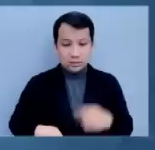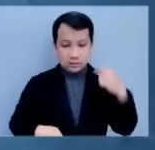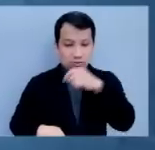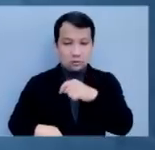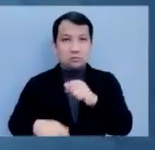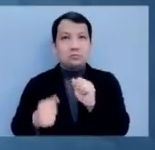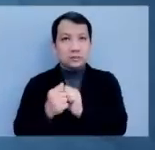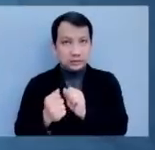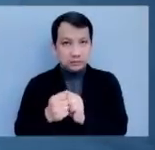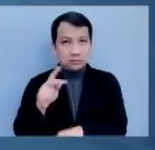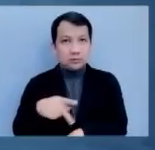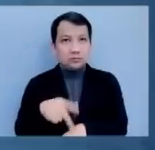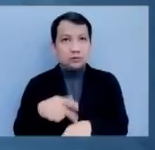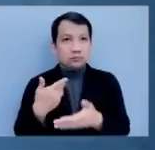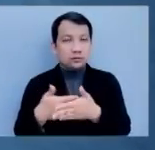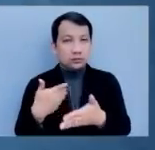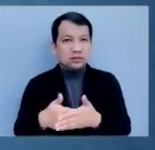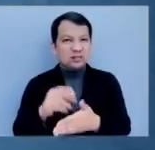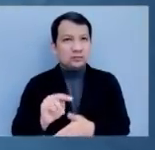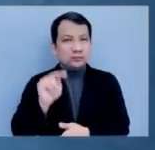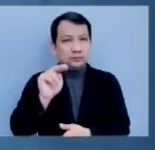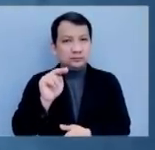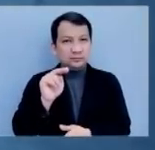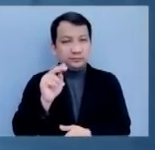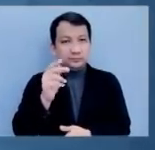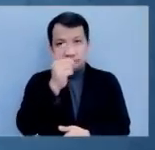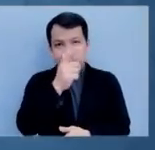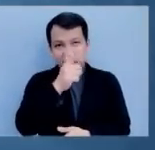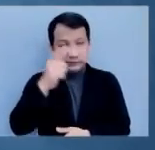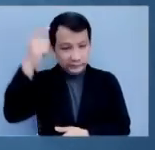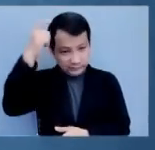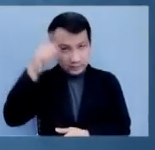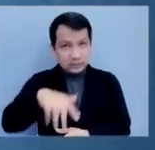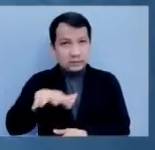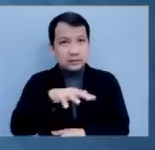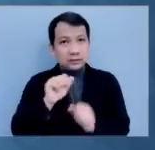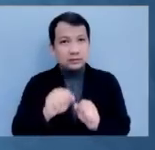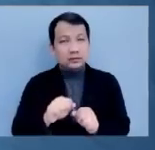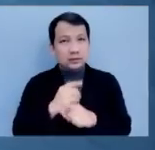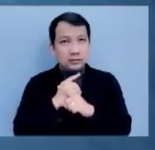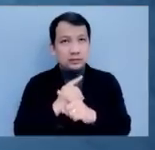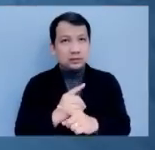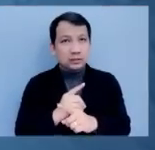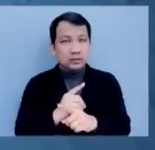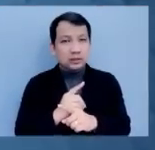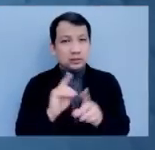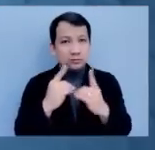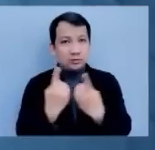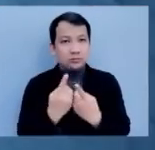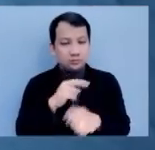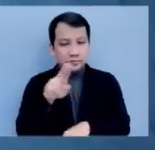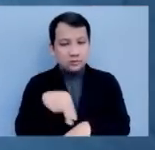Pilipinas. Lalo't malapit lang ang Taiwan sa Northern Luzon, partikular sa Batanes. Kaya naman naghahanda na ang ating Department of National Defense sa kahit na